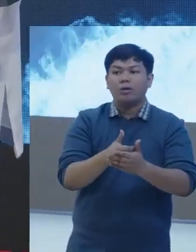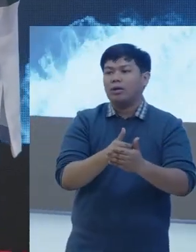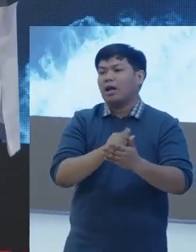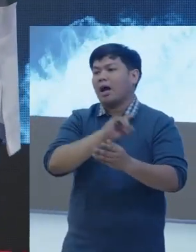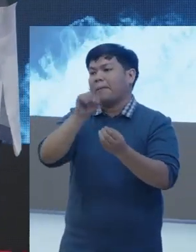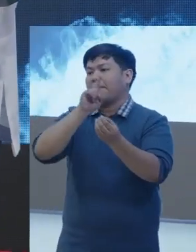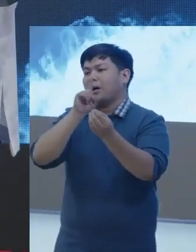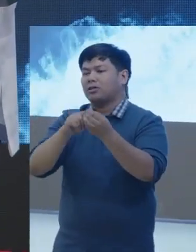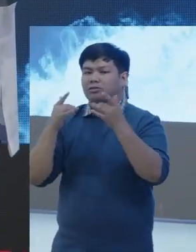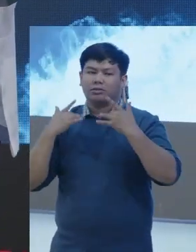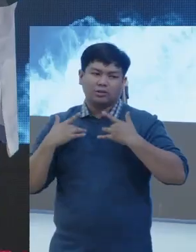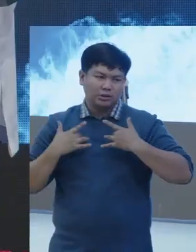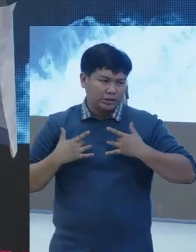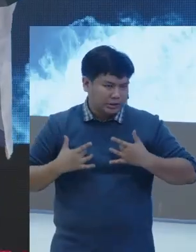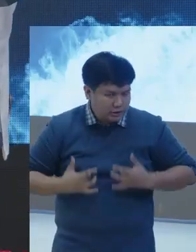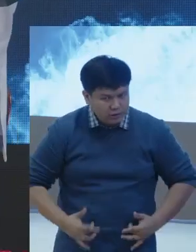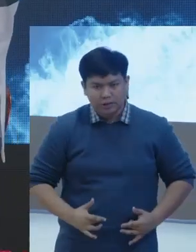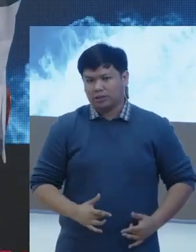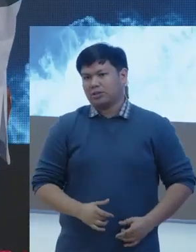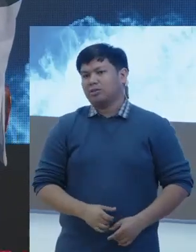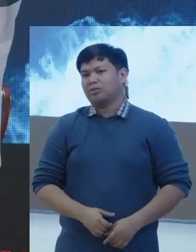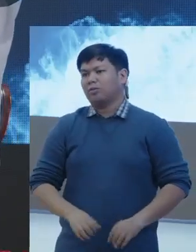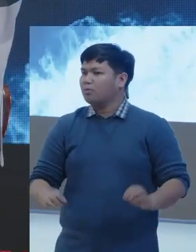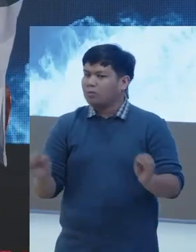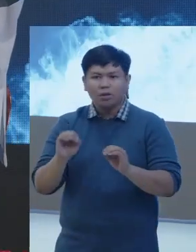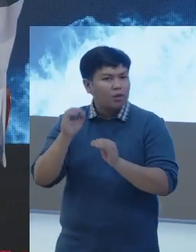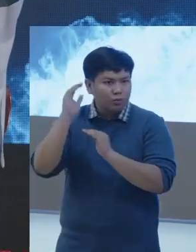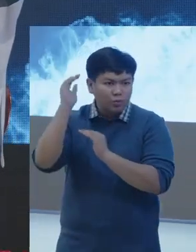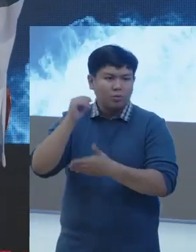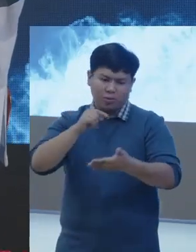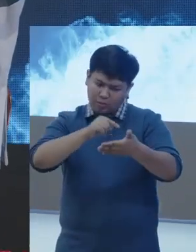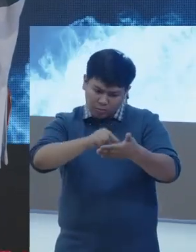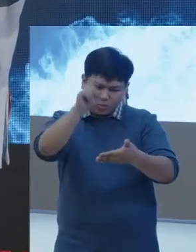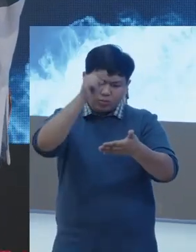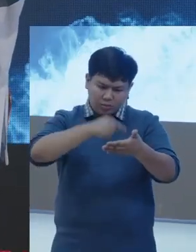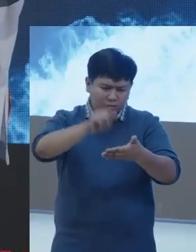ng patuloy yung ganyan pag-scroll mo, no.